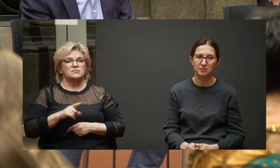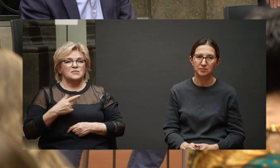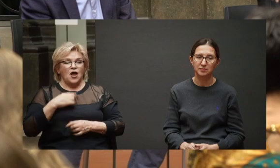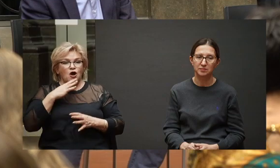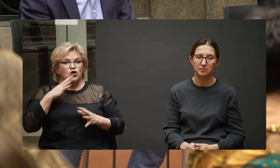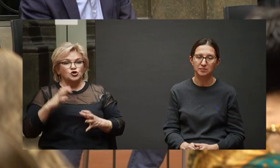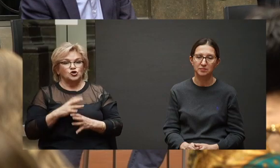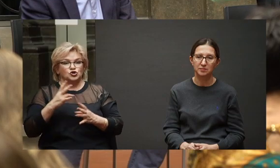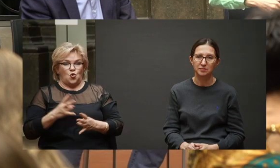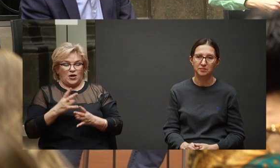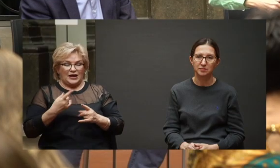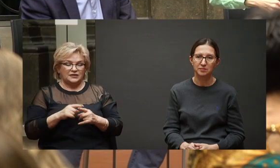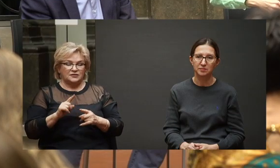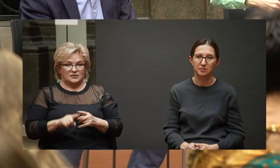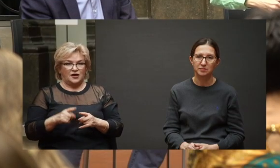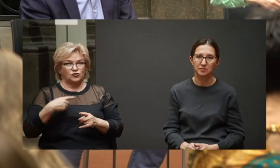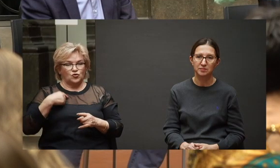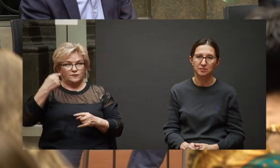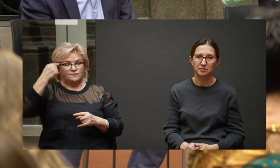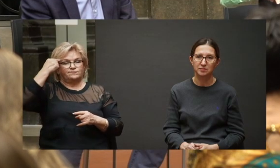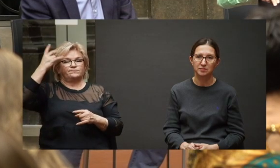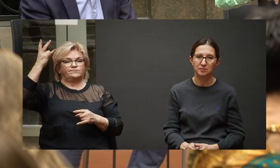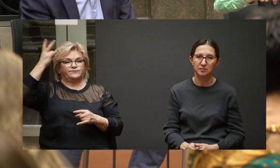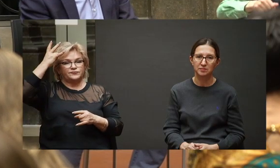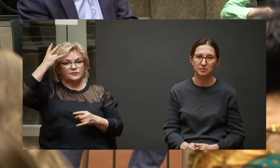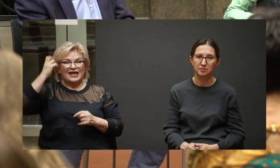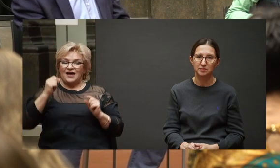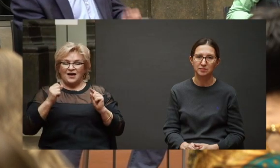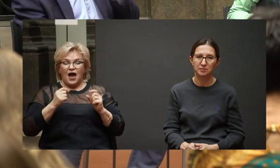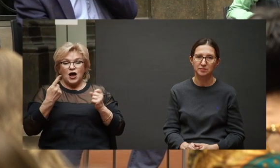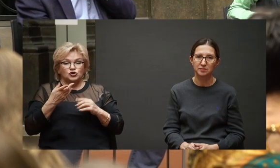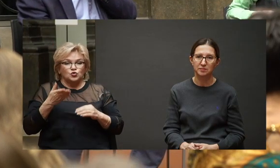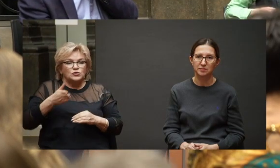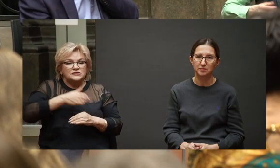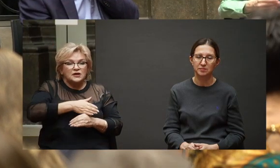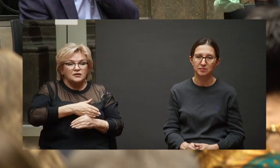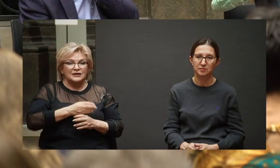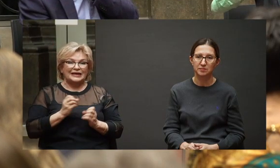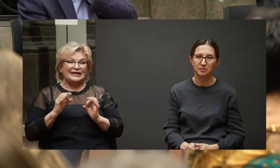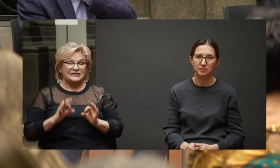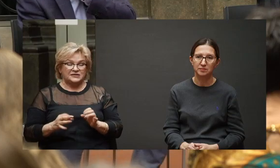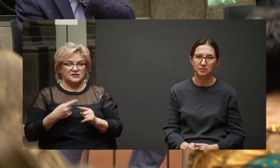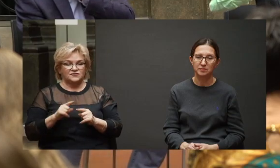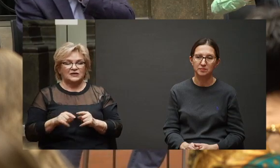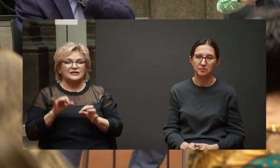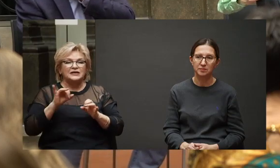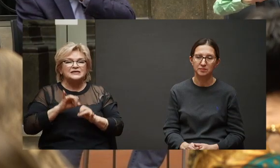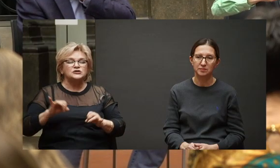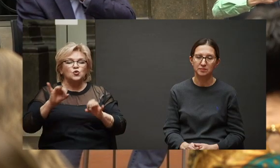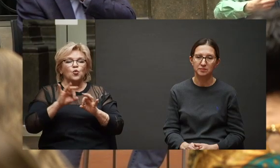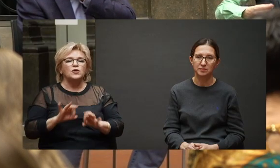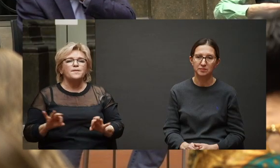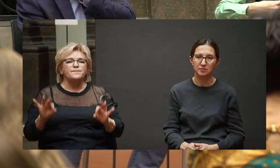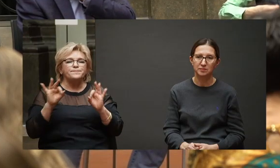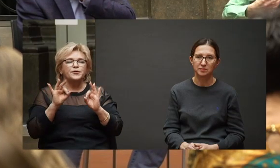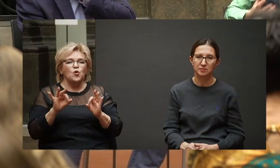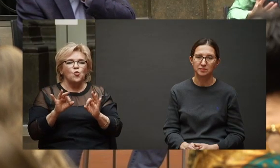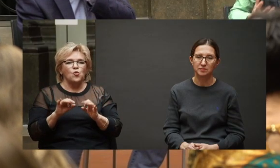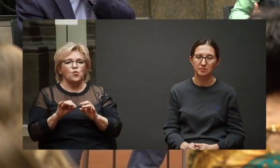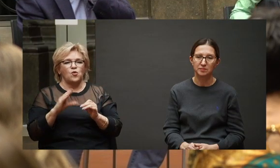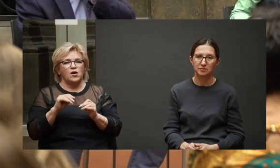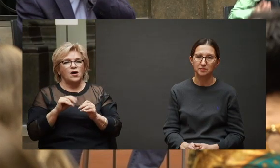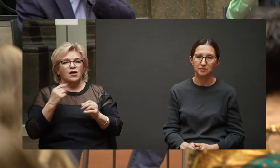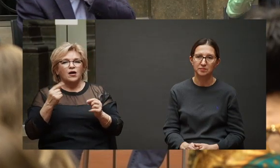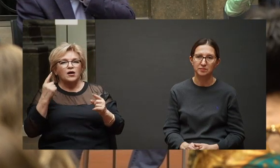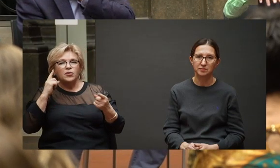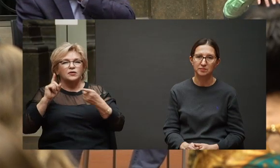сохраню вот именно эту вешку в своей памяти, а не ту. А с другой стороны, естественно, это история про